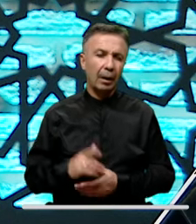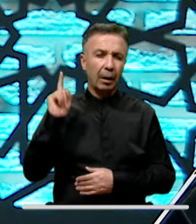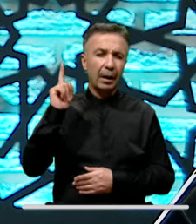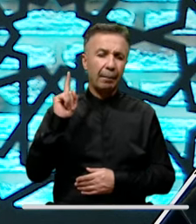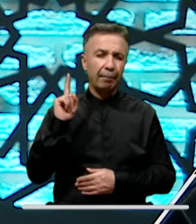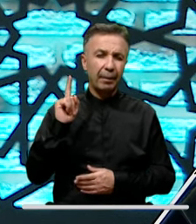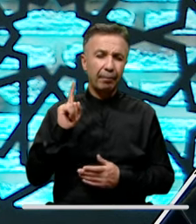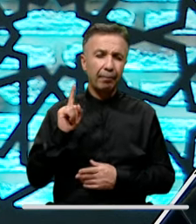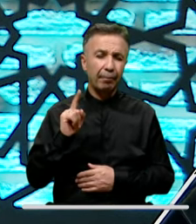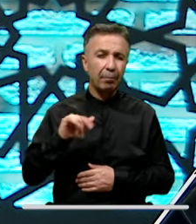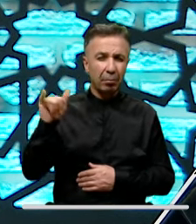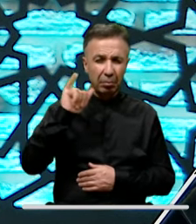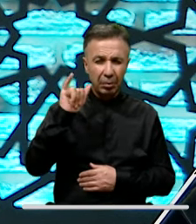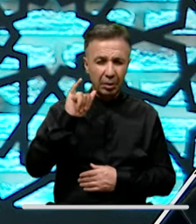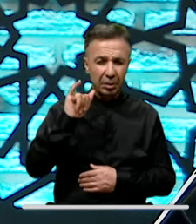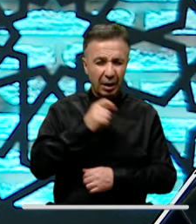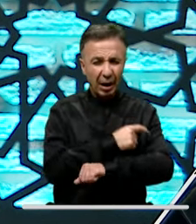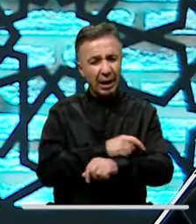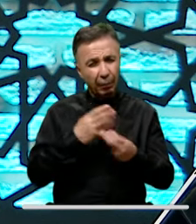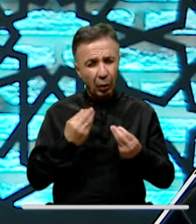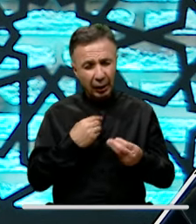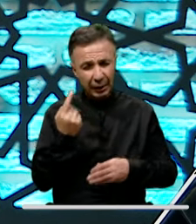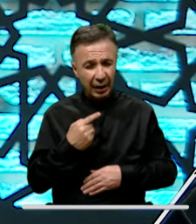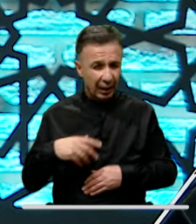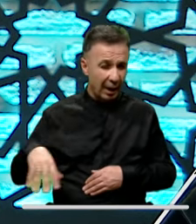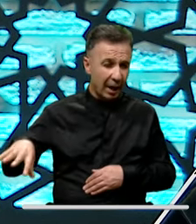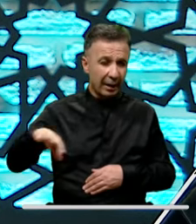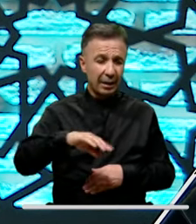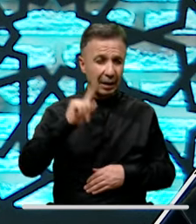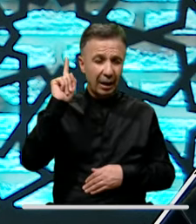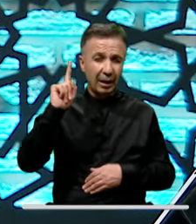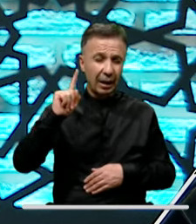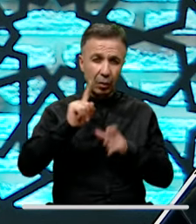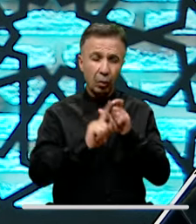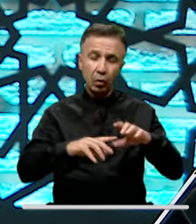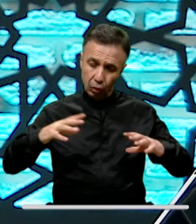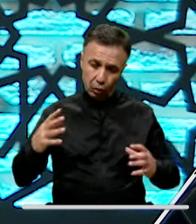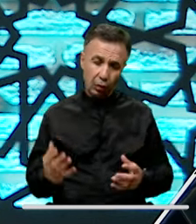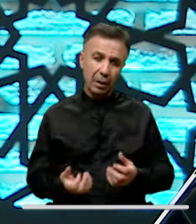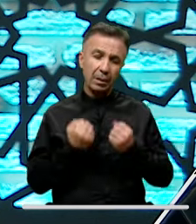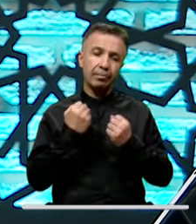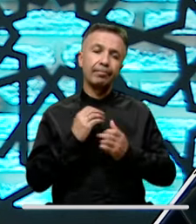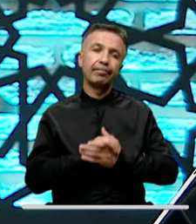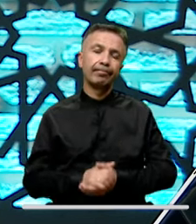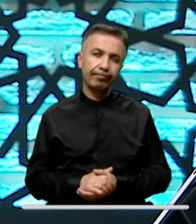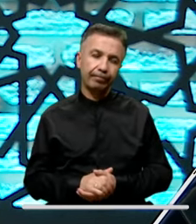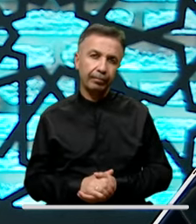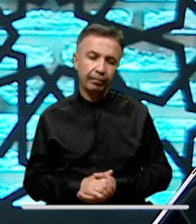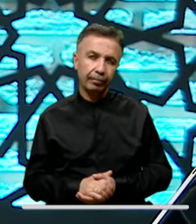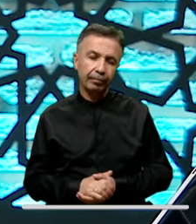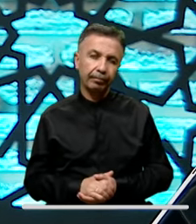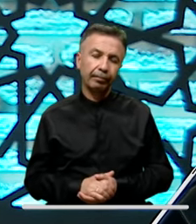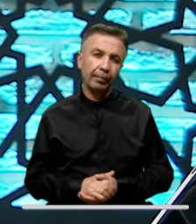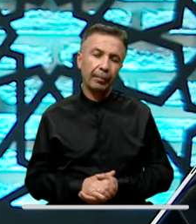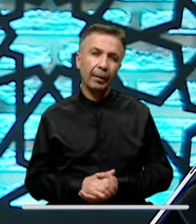belasından, haram belaların tamamından Rabbimiz korusun, kurtarsın onları. Bakalım hocam ne diyecek? Kayınvalidenize de